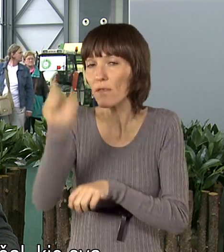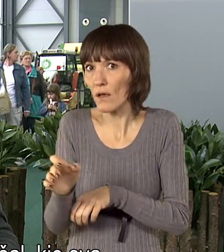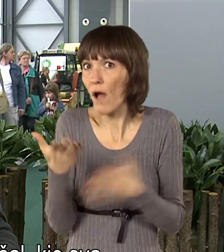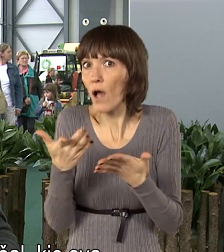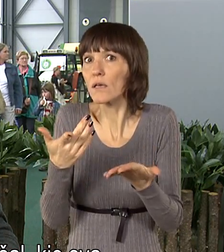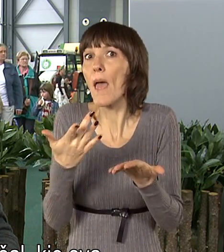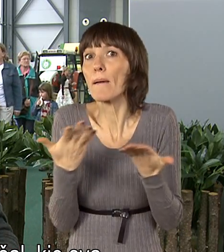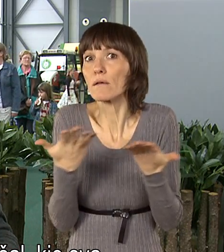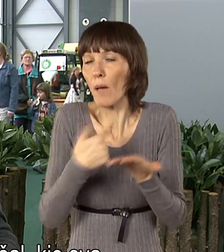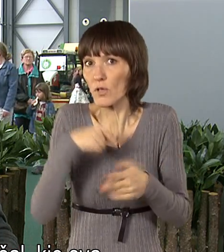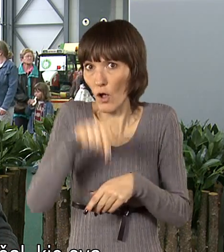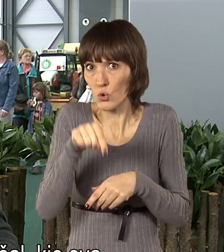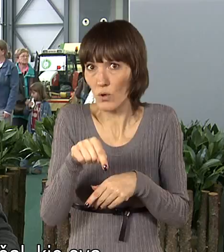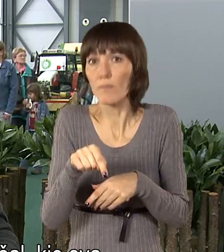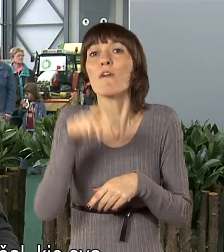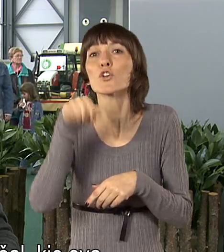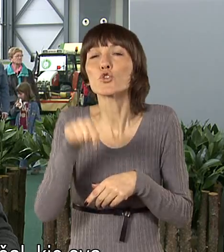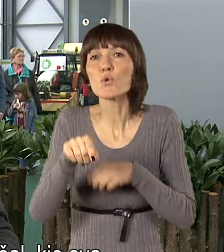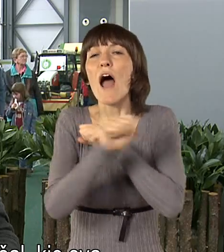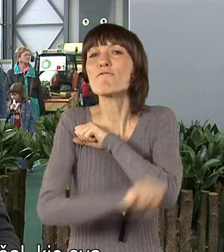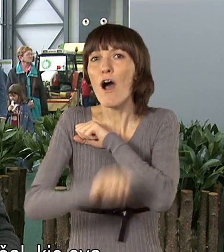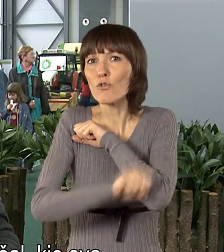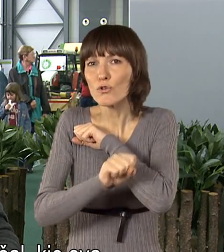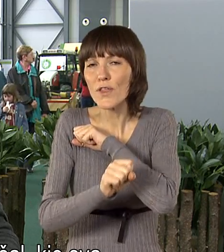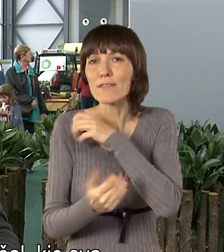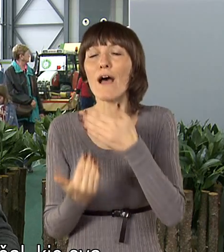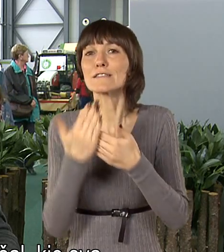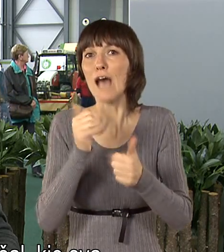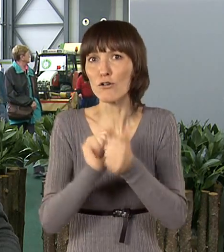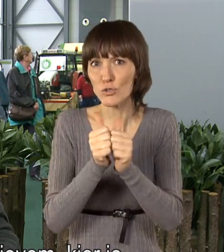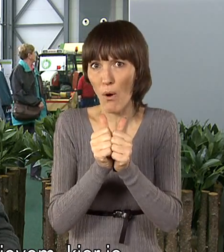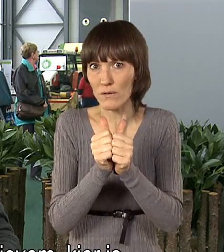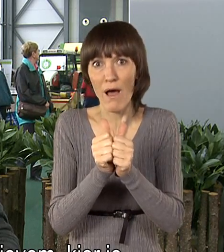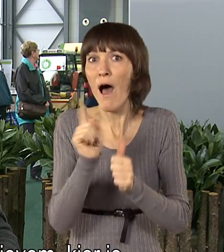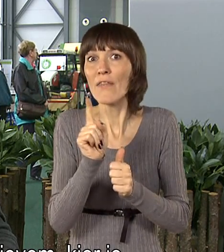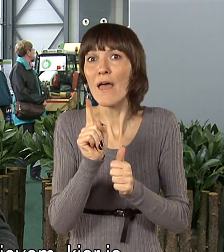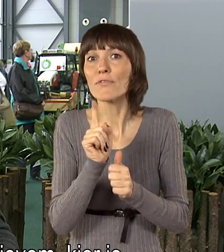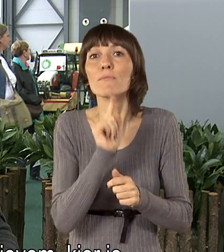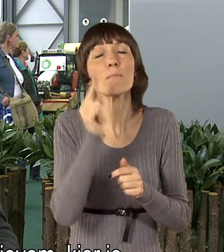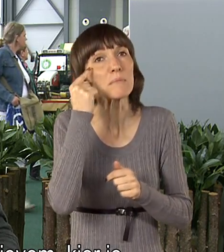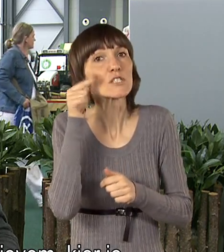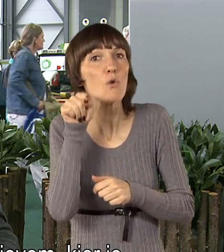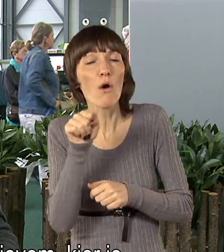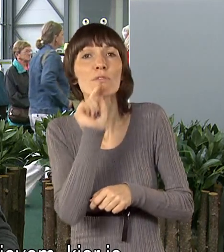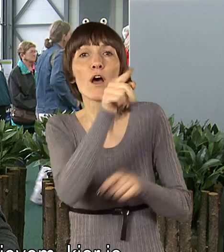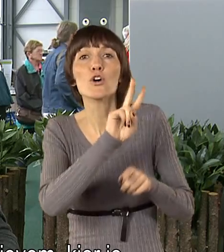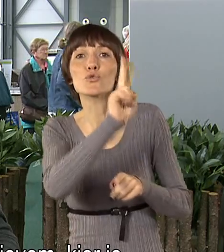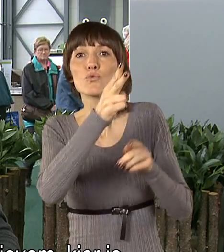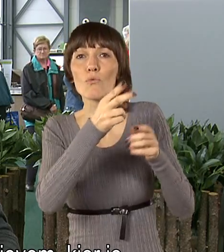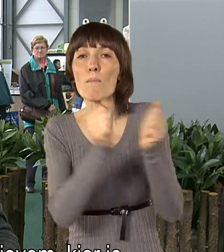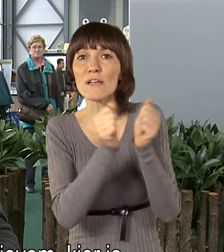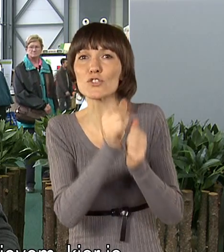in prav, ja, tukaj na Difu, ne, na fakulteti za šport sva bila namesto na Kodeljevem, ne, kjer